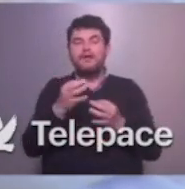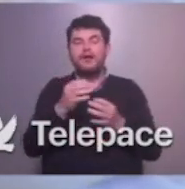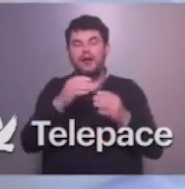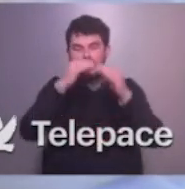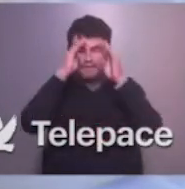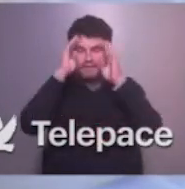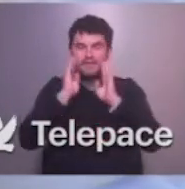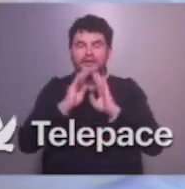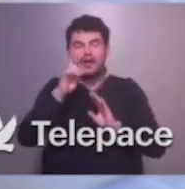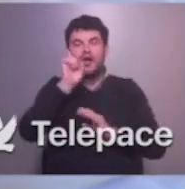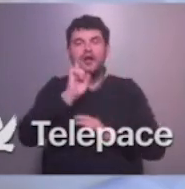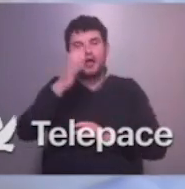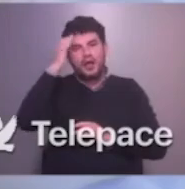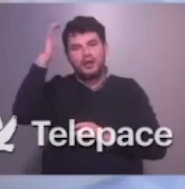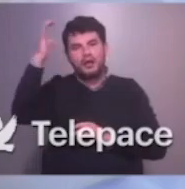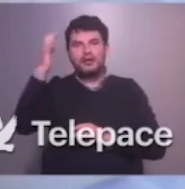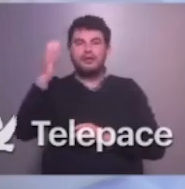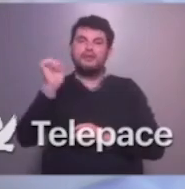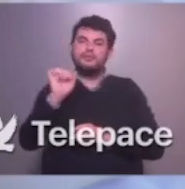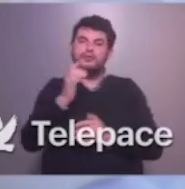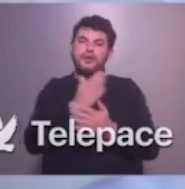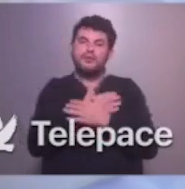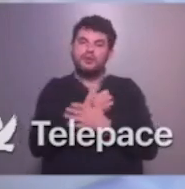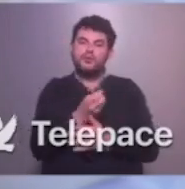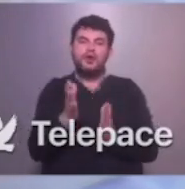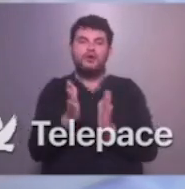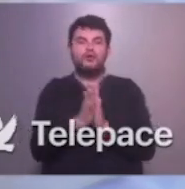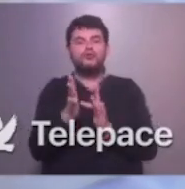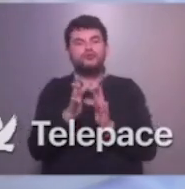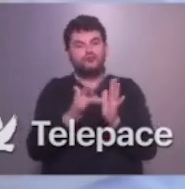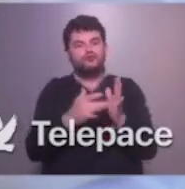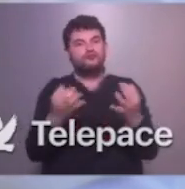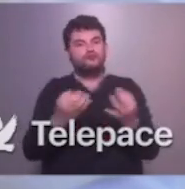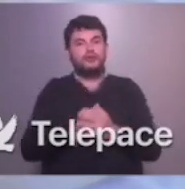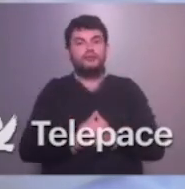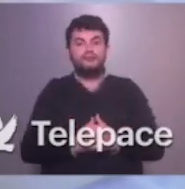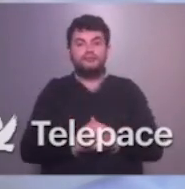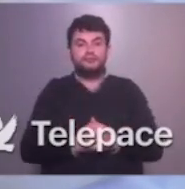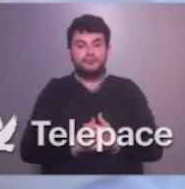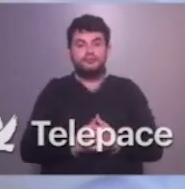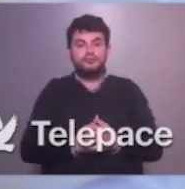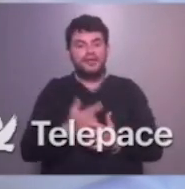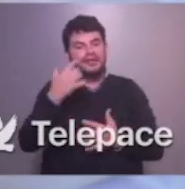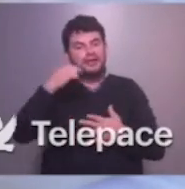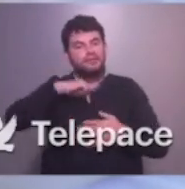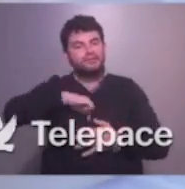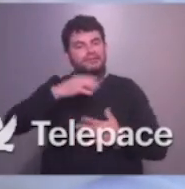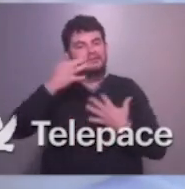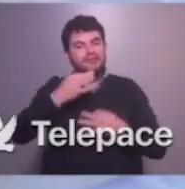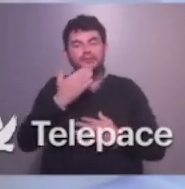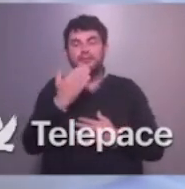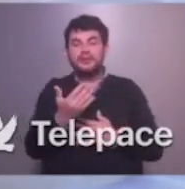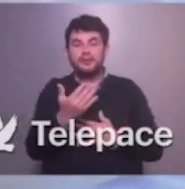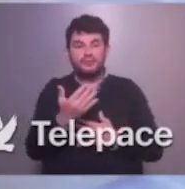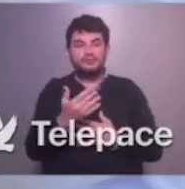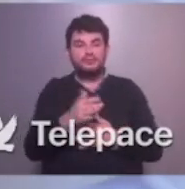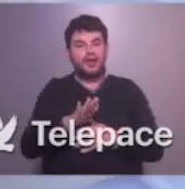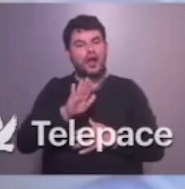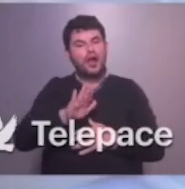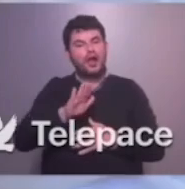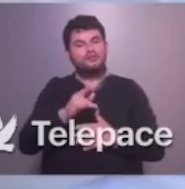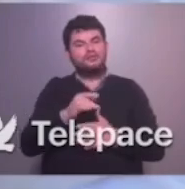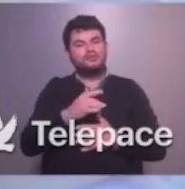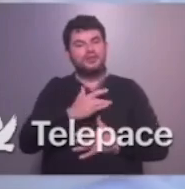questo sacro convito del glorioso ricordo di Maria, Regina degli Apostoli, fa